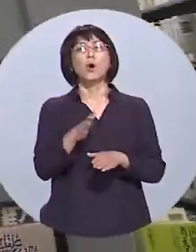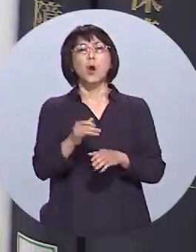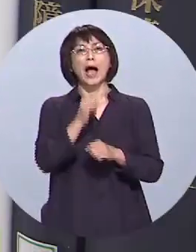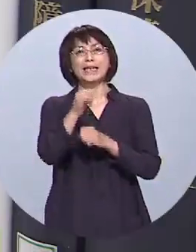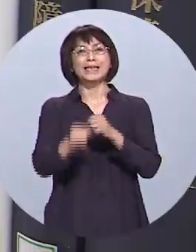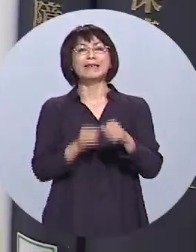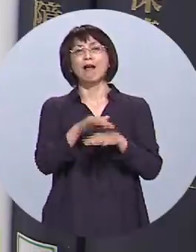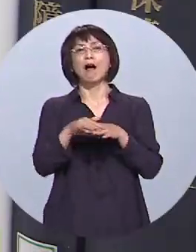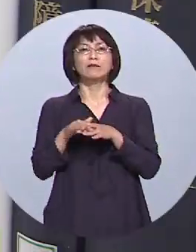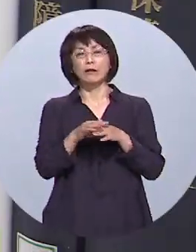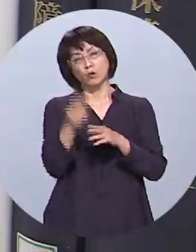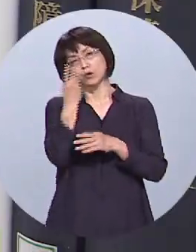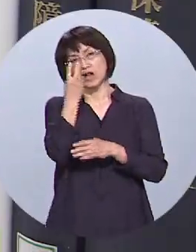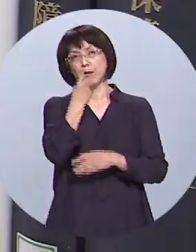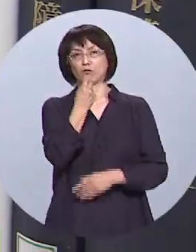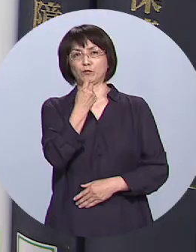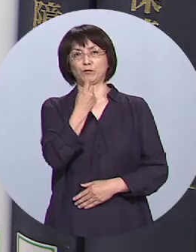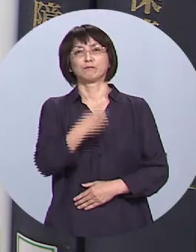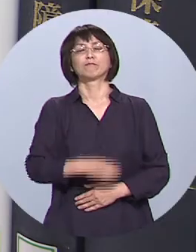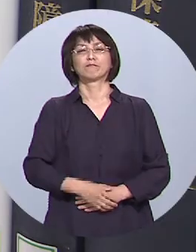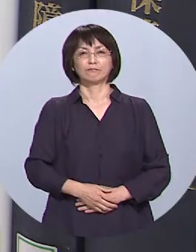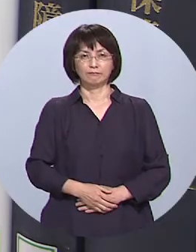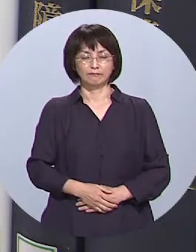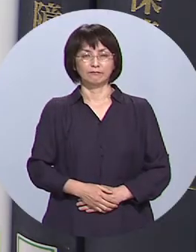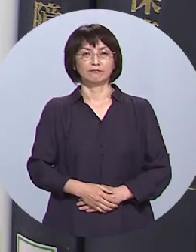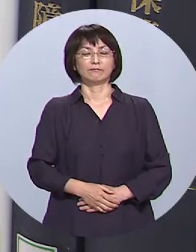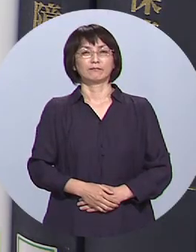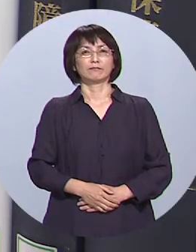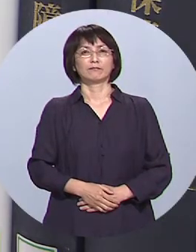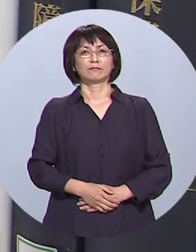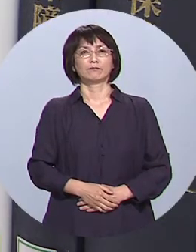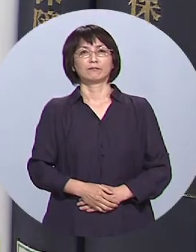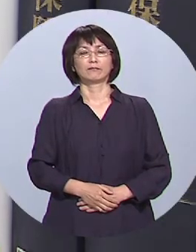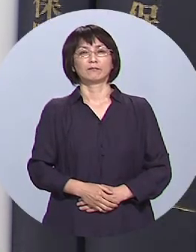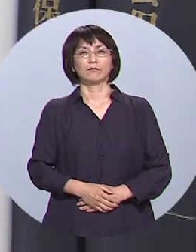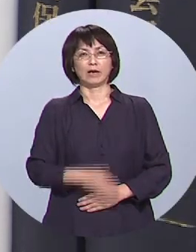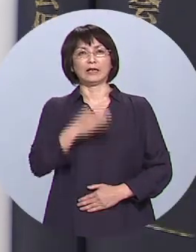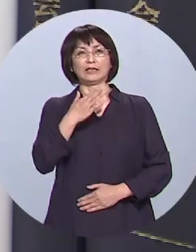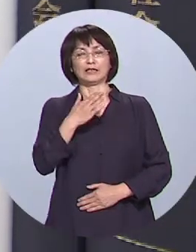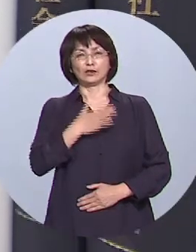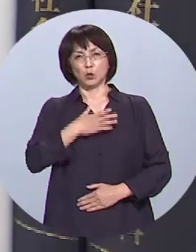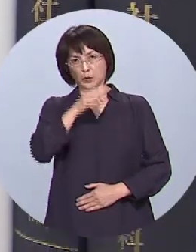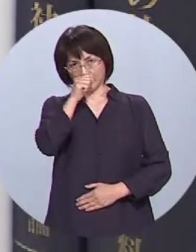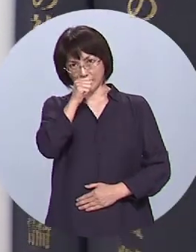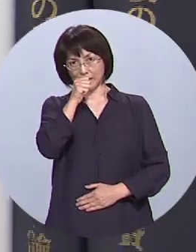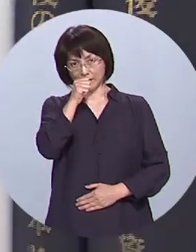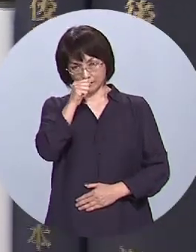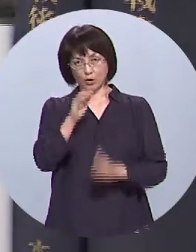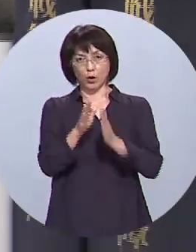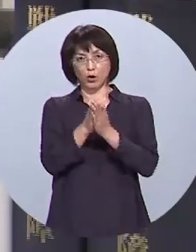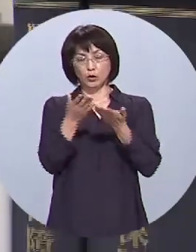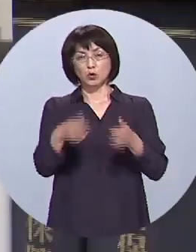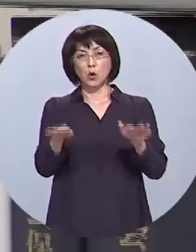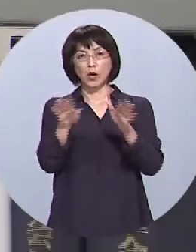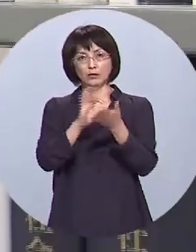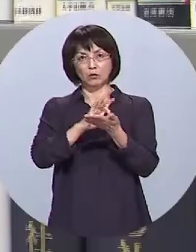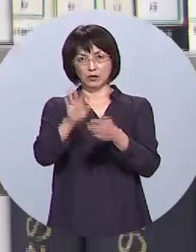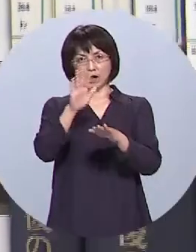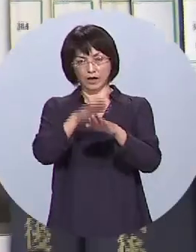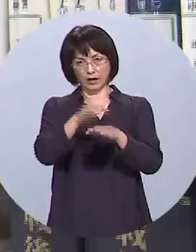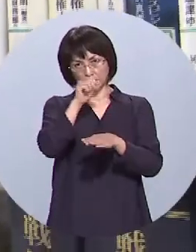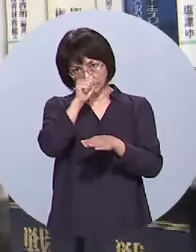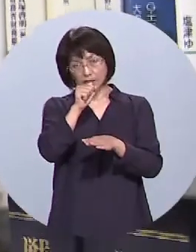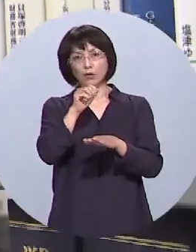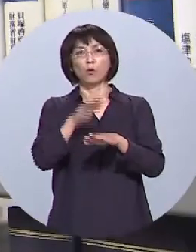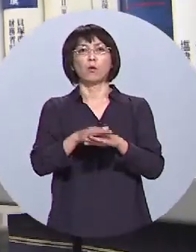調べることの方が多いですかね。 そうだよね。 そうですよね。でここで知っておくと便利な図書館を有効に活用する方法があ